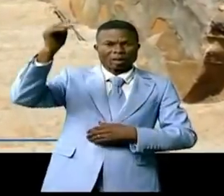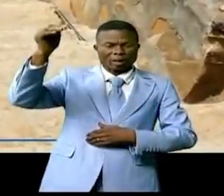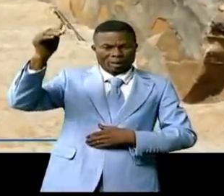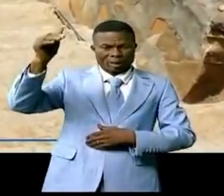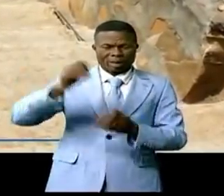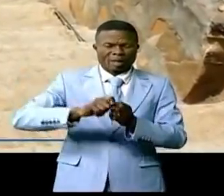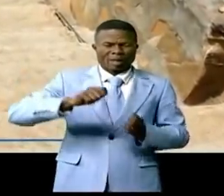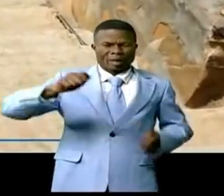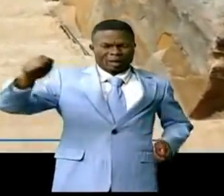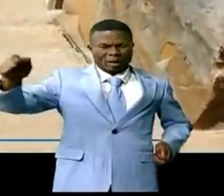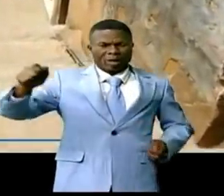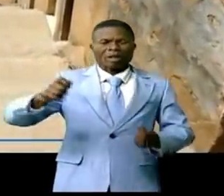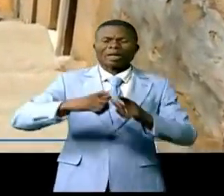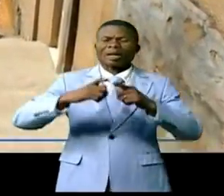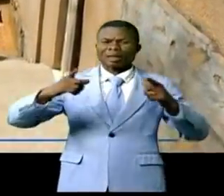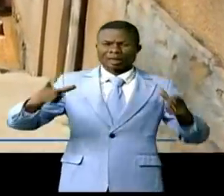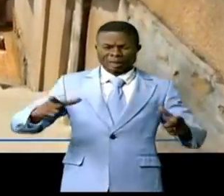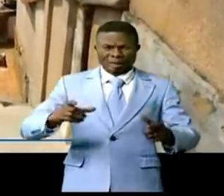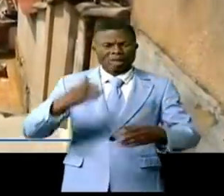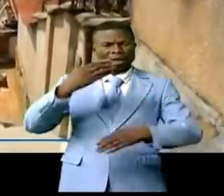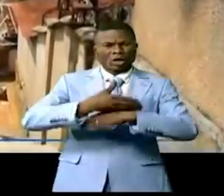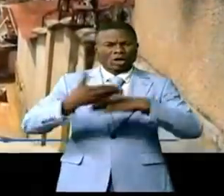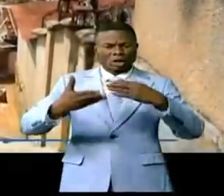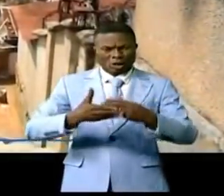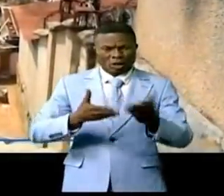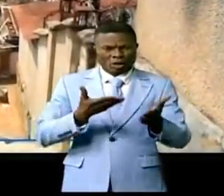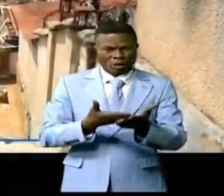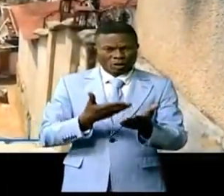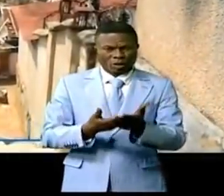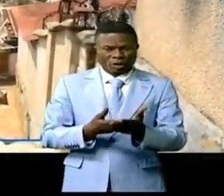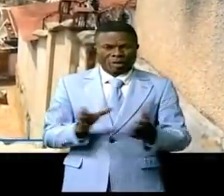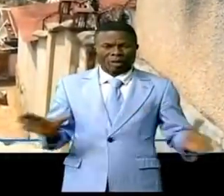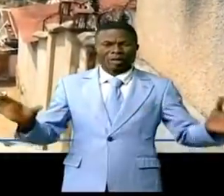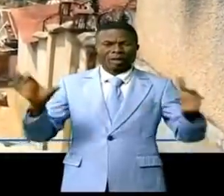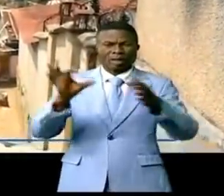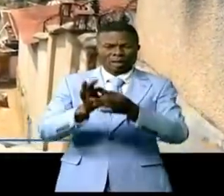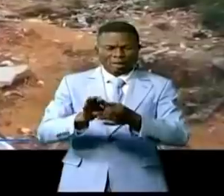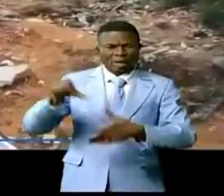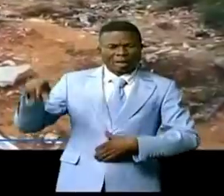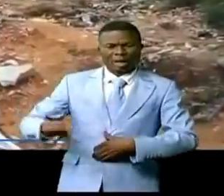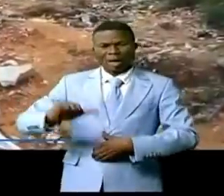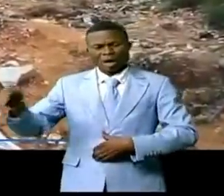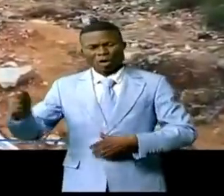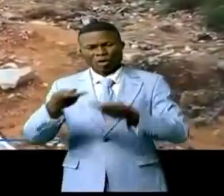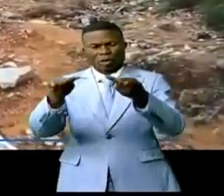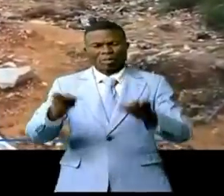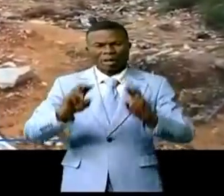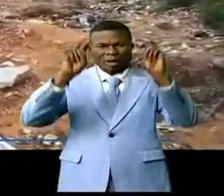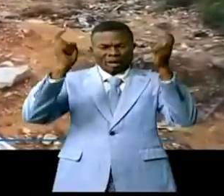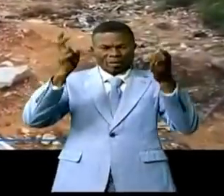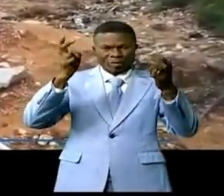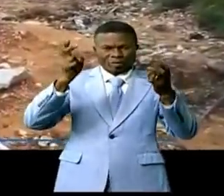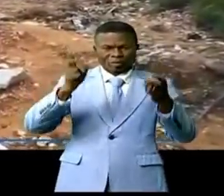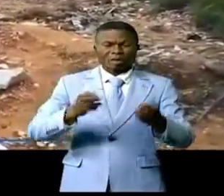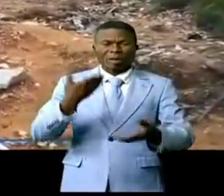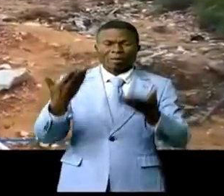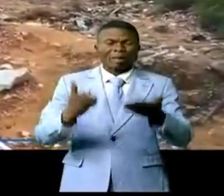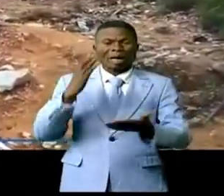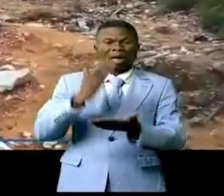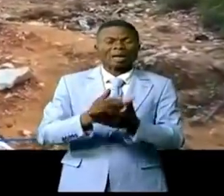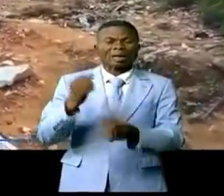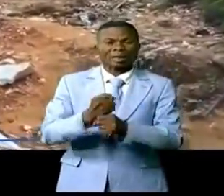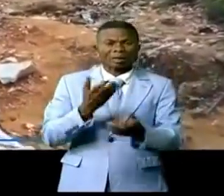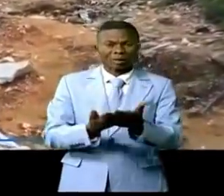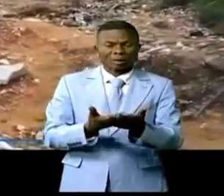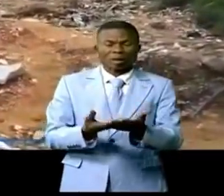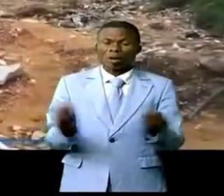longueur. Ces infrastructures en construction, à même de relier ces quartiers à d'autres coins de Matadi, ont failli connaître un arrêt de travail suite à